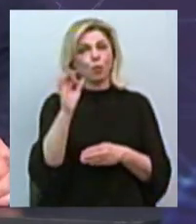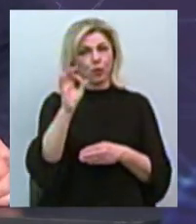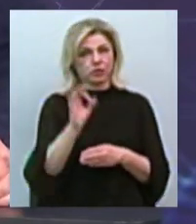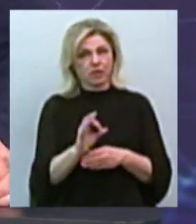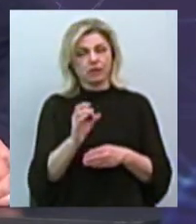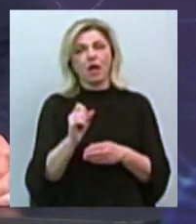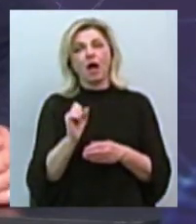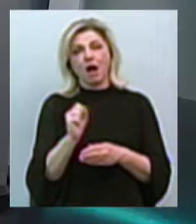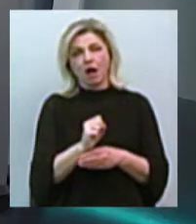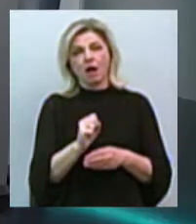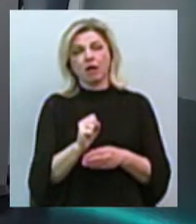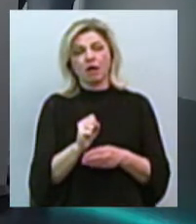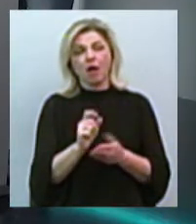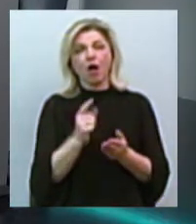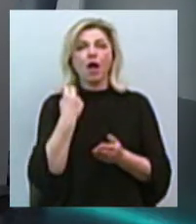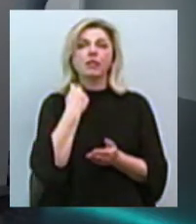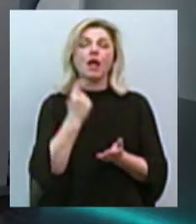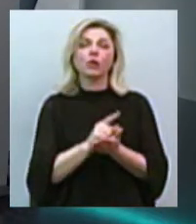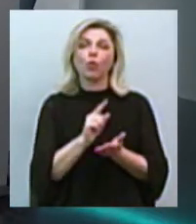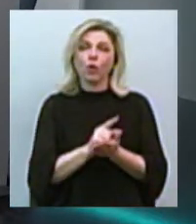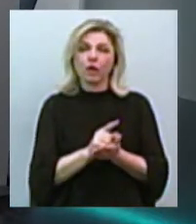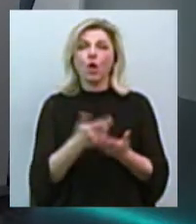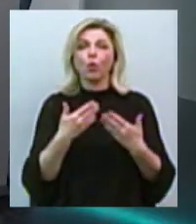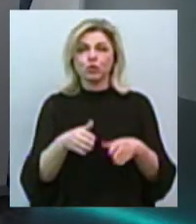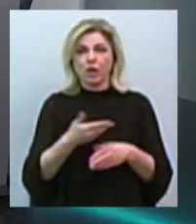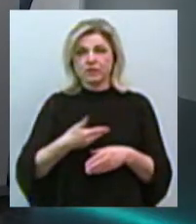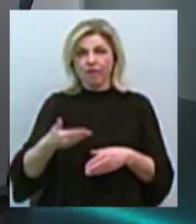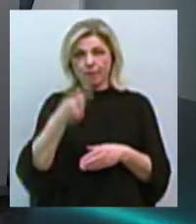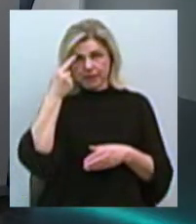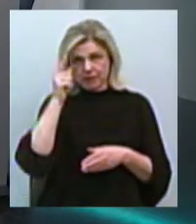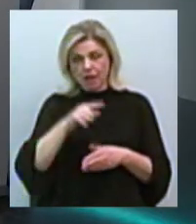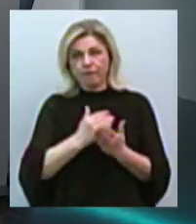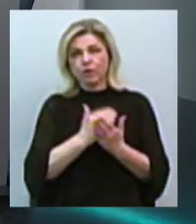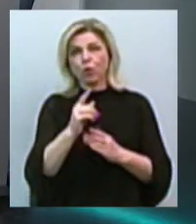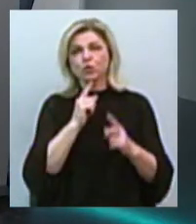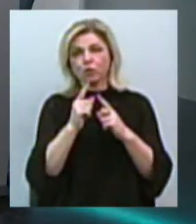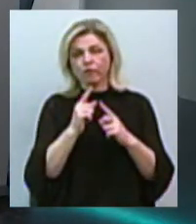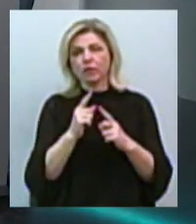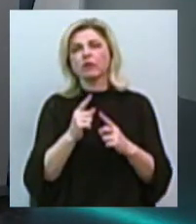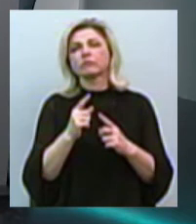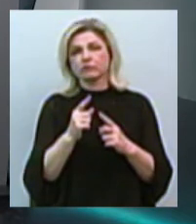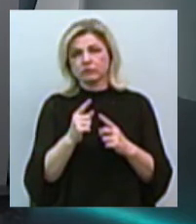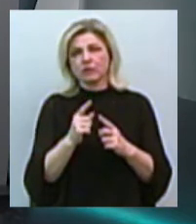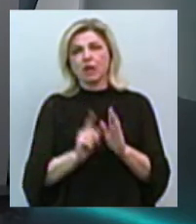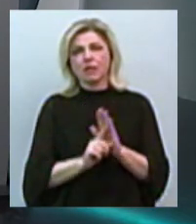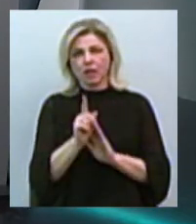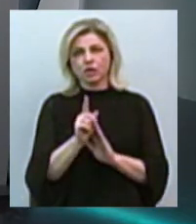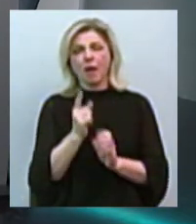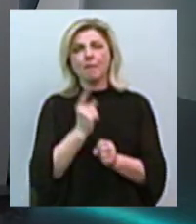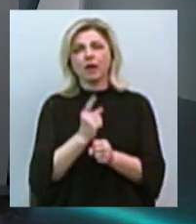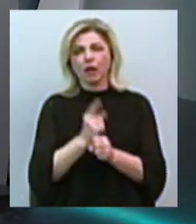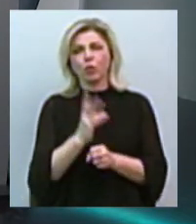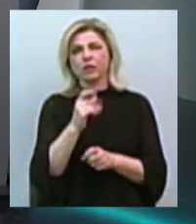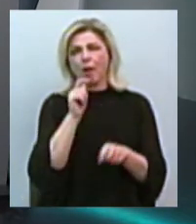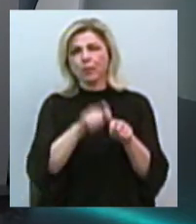выдатки. Безусловно. А по поводу налогов, то есть мы уже с вами знаем, что Верховный Совет однозначно, значит, ввел там мораторий на проверки,